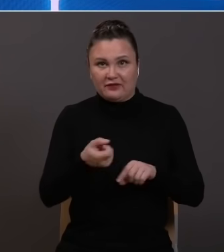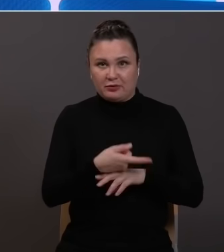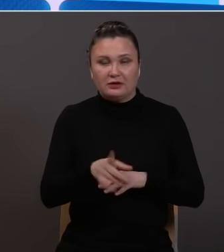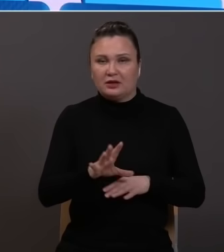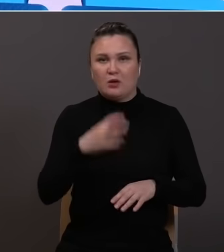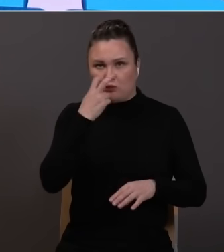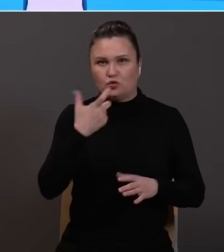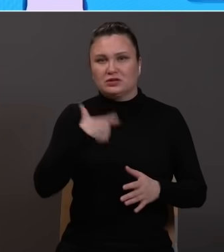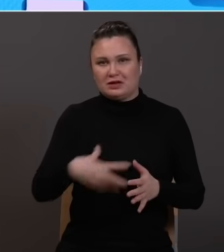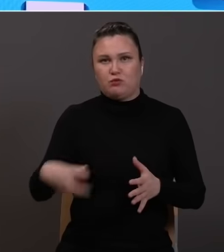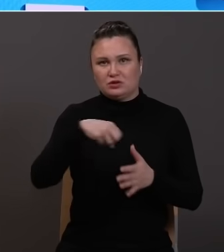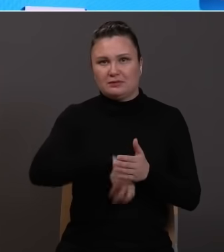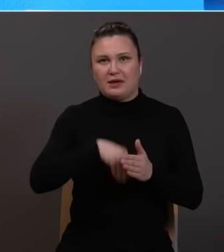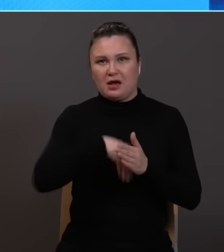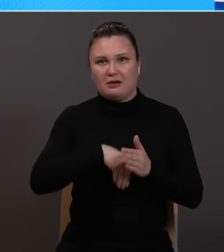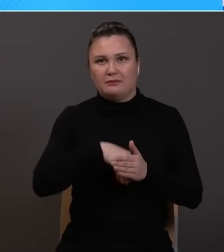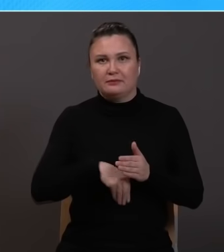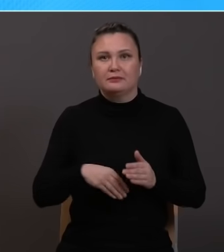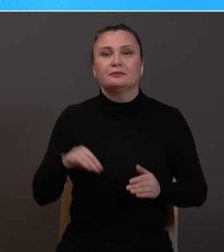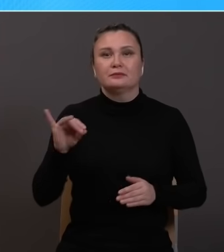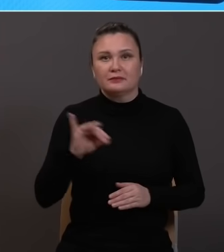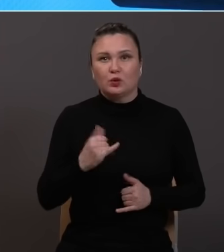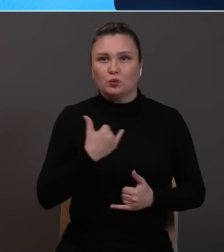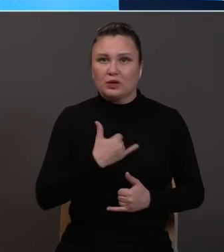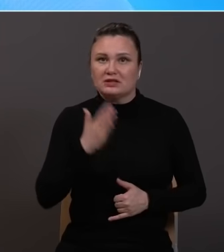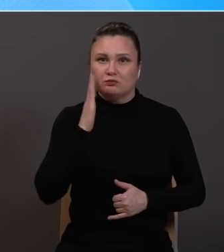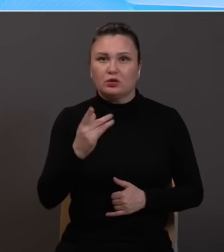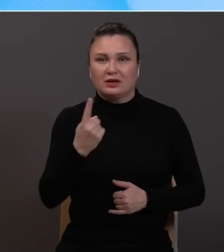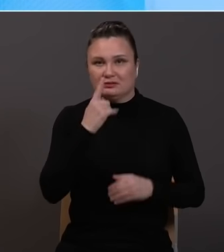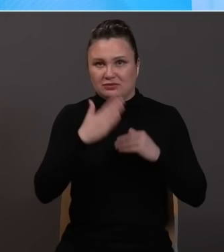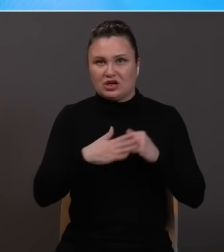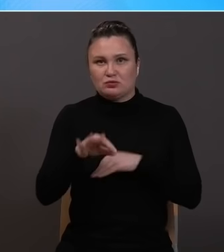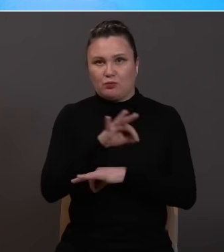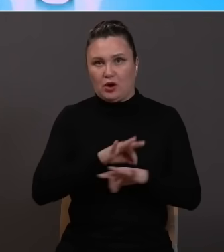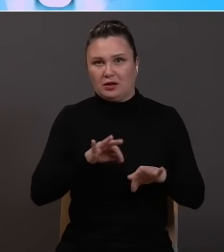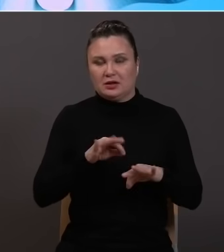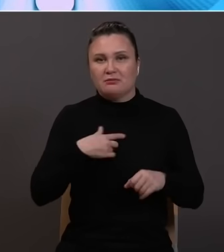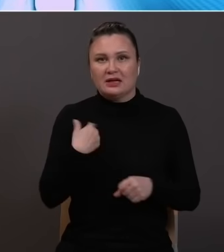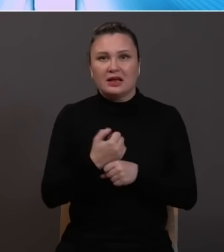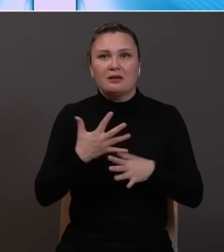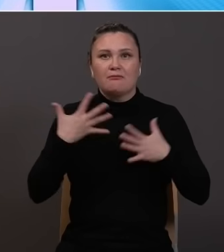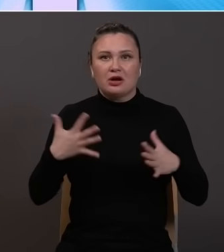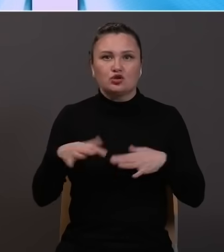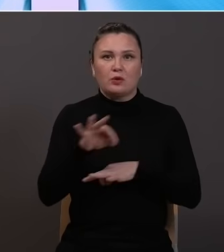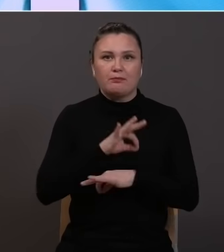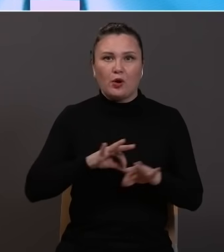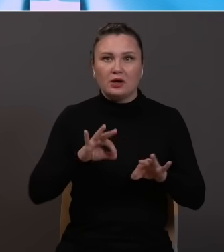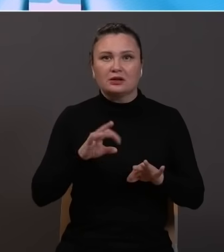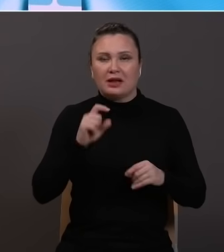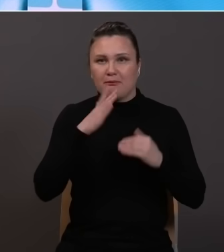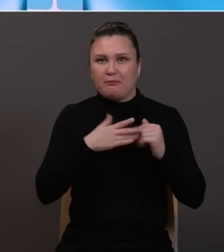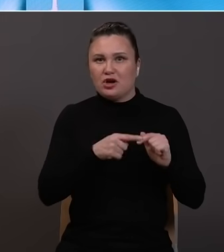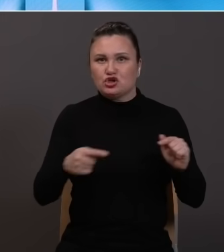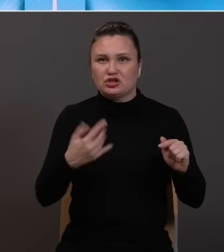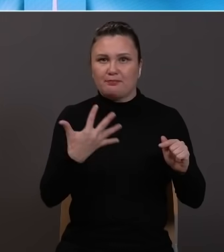мусор забираем с собой. И самое главное, вот у нас будет один из ближайших проектов. Мы делаем большой проект на